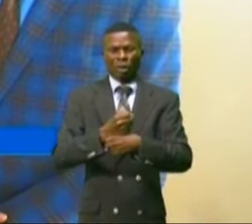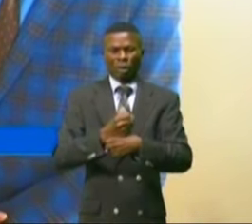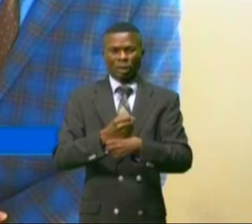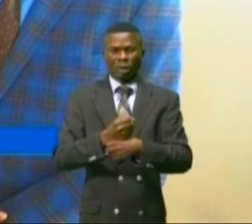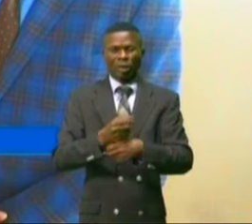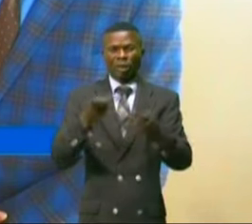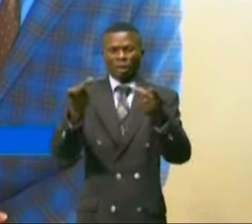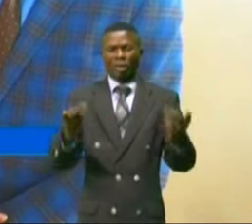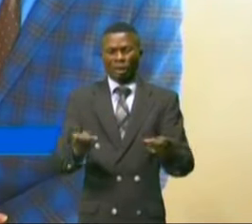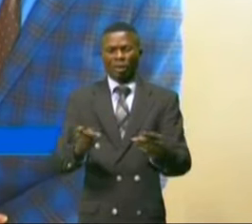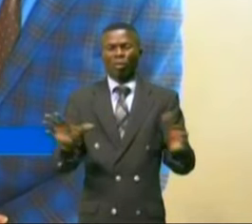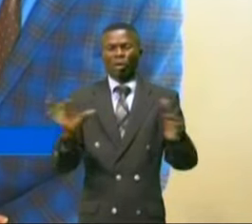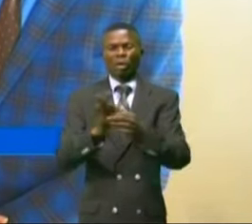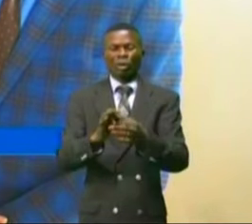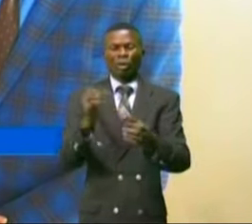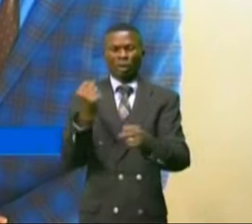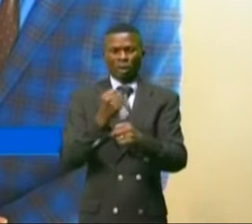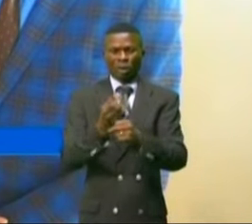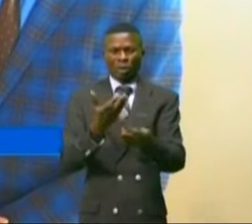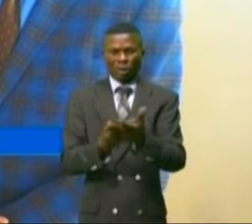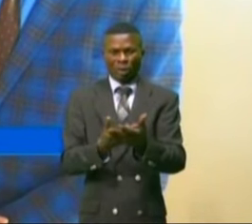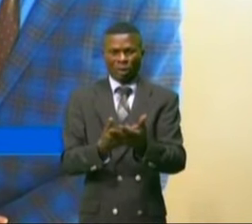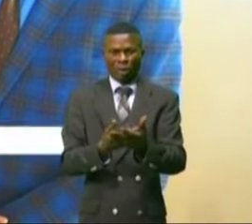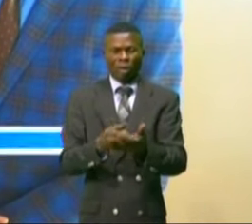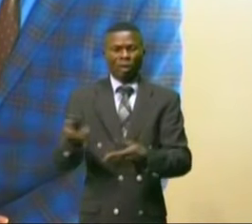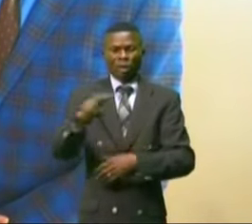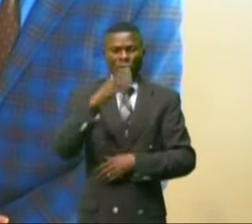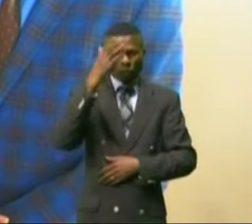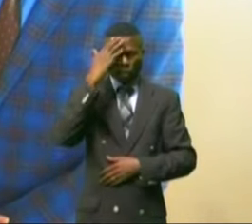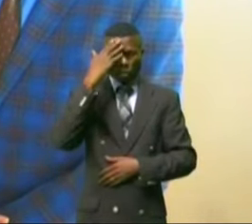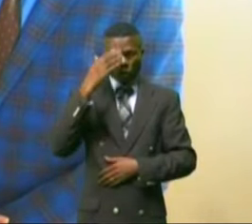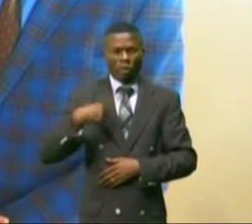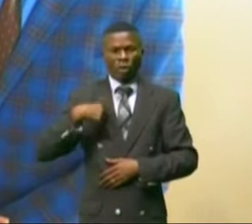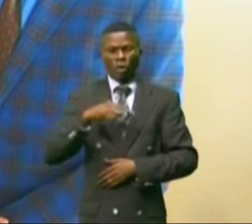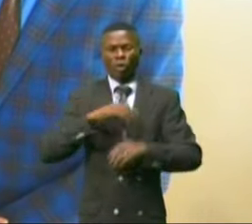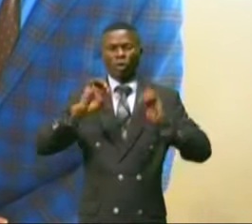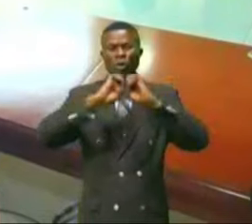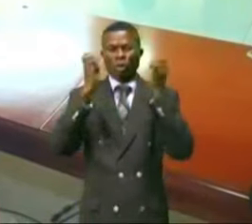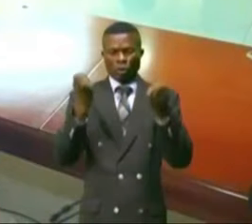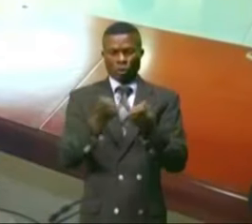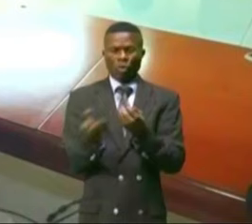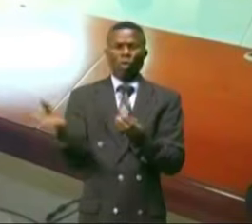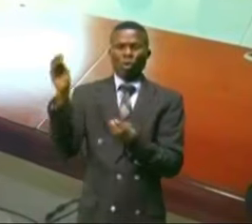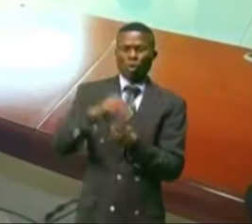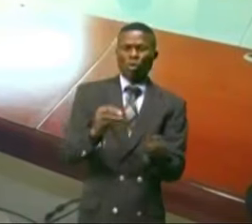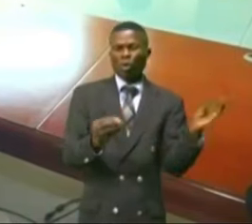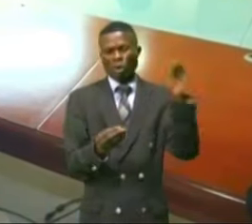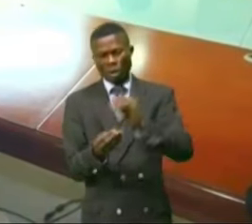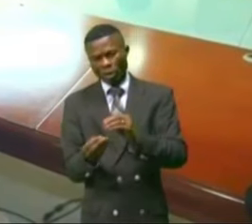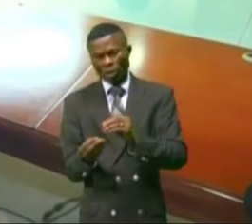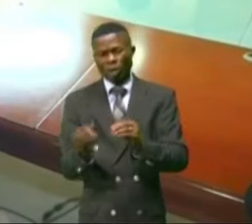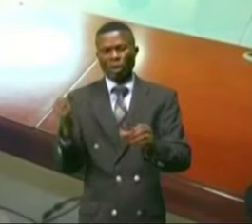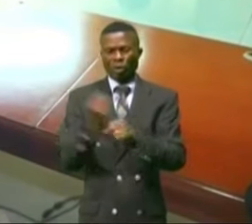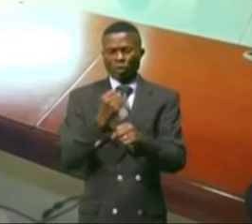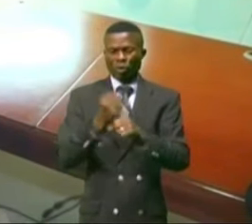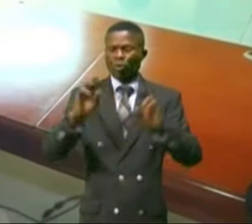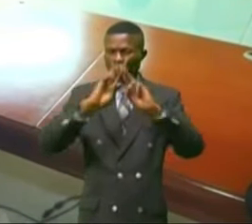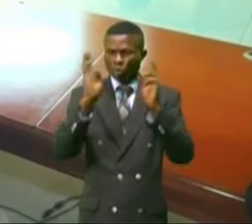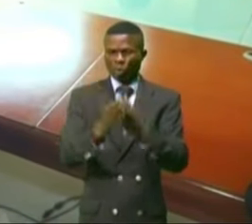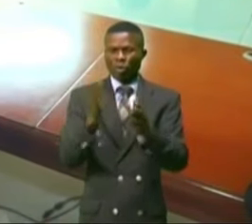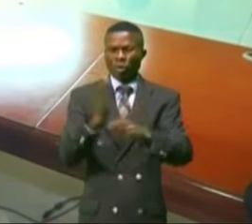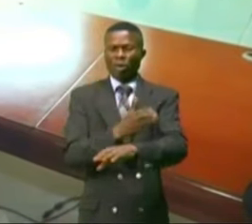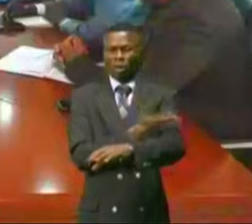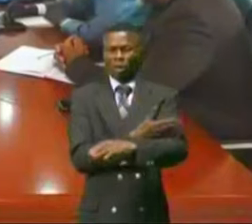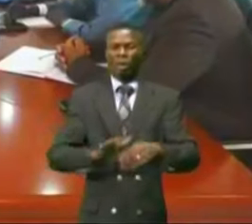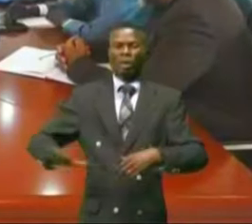de synergie de travail, parce que nous, comme vous le savez, nous sommes des entreprises complémentaires et nous travaillons tous pour l'avancement